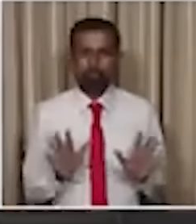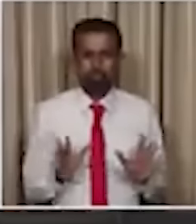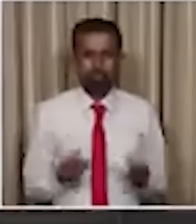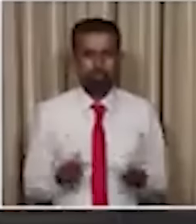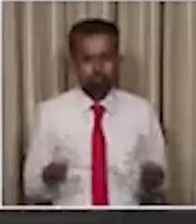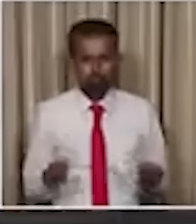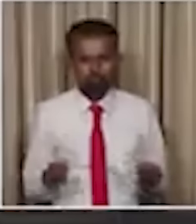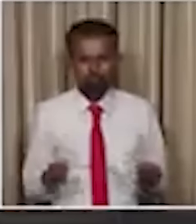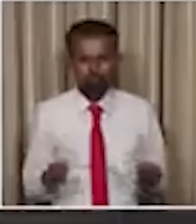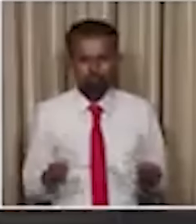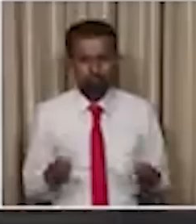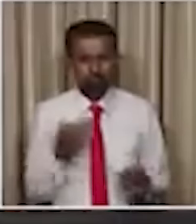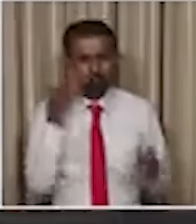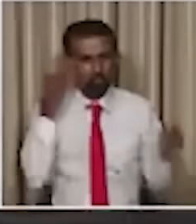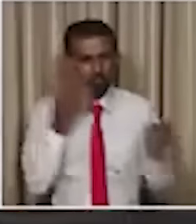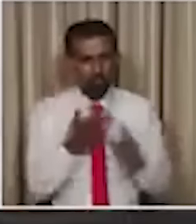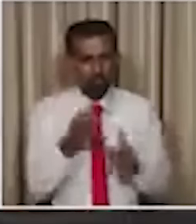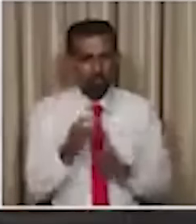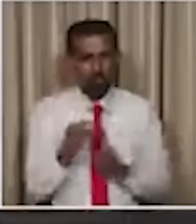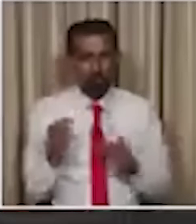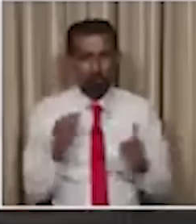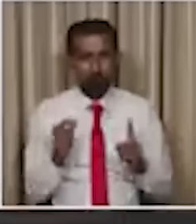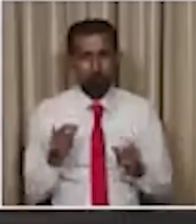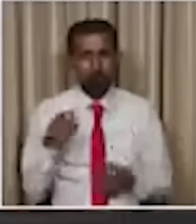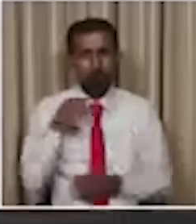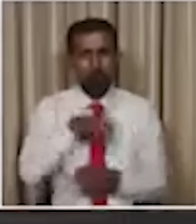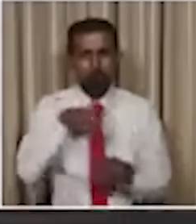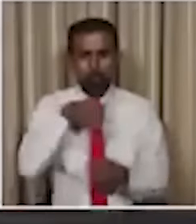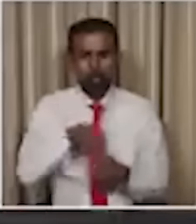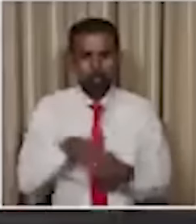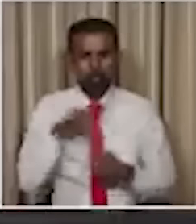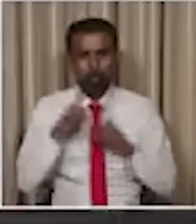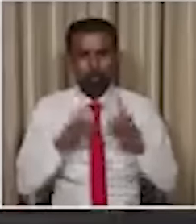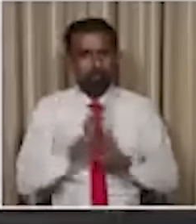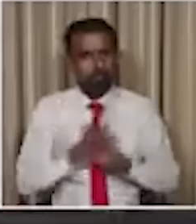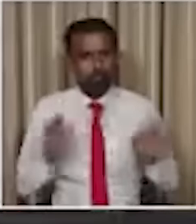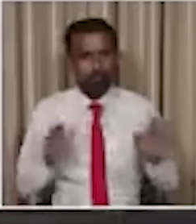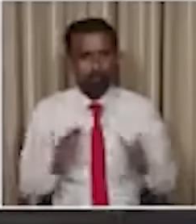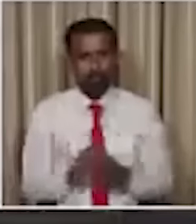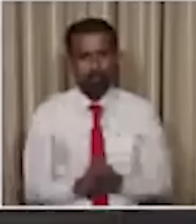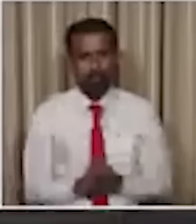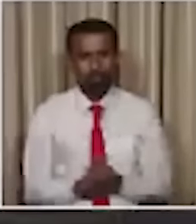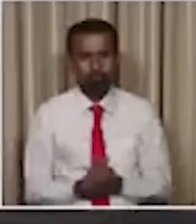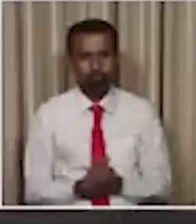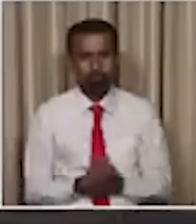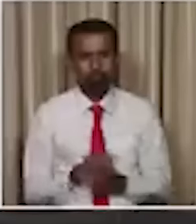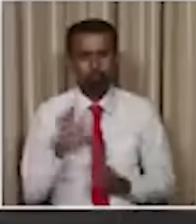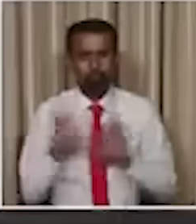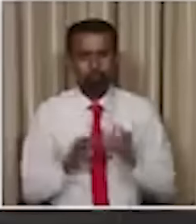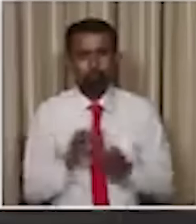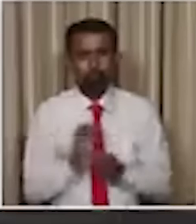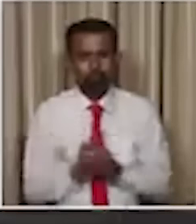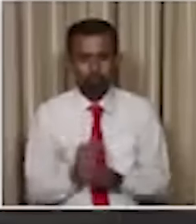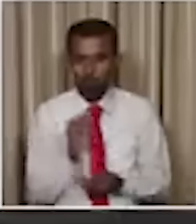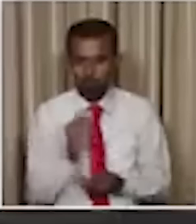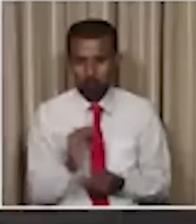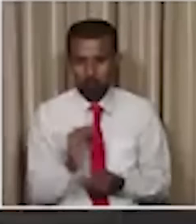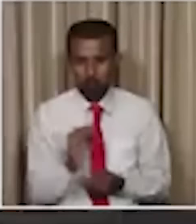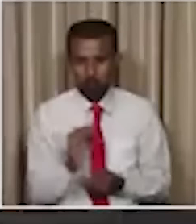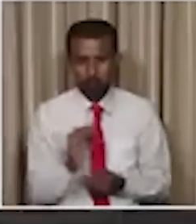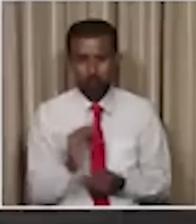නැත්නම් මේ පිළිබඳව පාර්ලිමේන්තුව ඇතුළේ කතා කරන්නේ නැතුව යම්කිසි තොරතුරක් තියෙනවා නම්